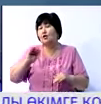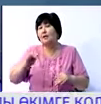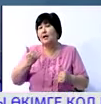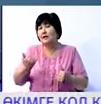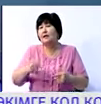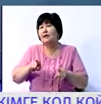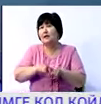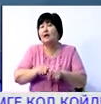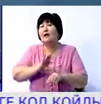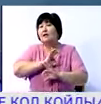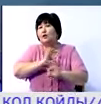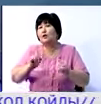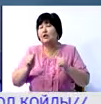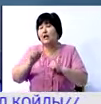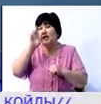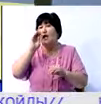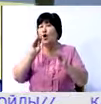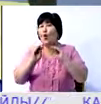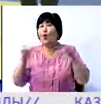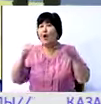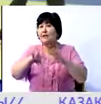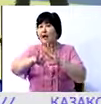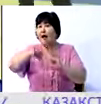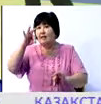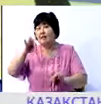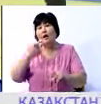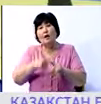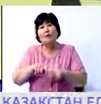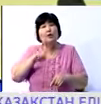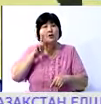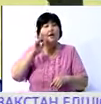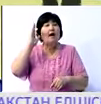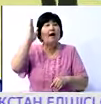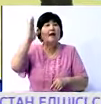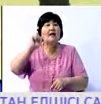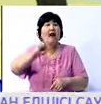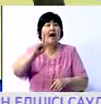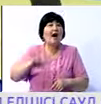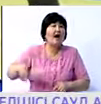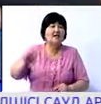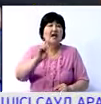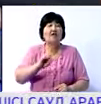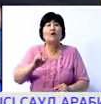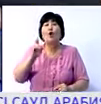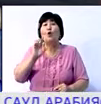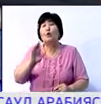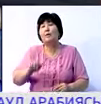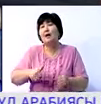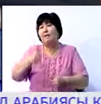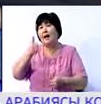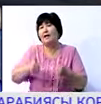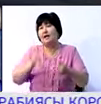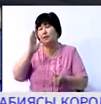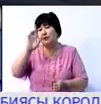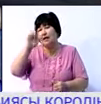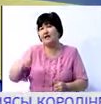сырдағы іріктеуден үздік шықса, ел құрамасына алынады. Топ жарған жас балуандар алдағы Азия, Еуропа кубоктары сынды байрақты бәсекелерде